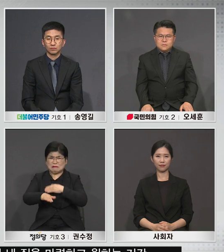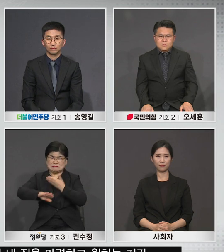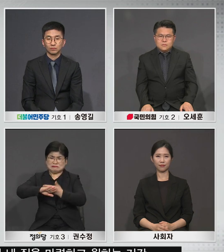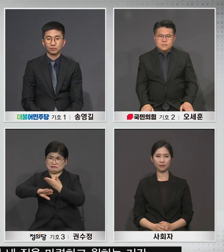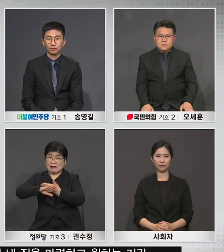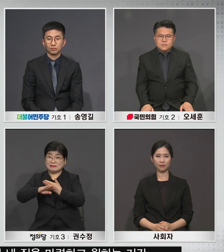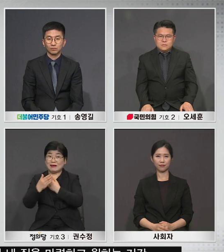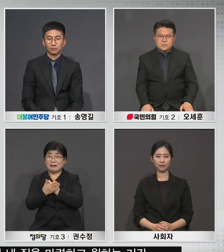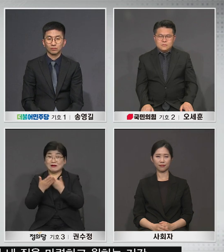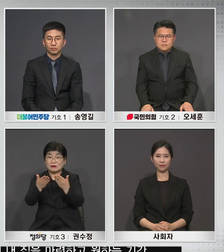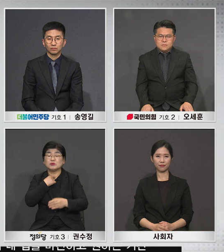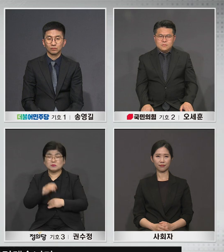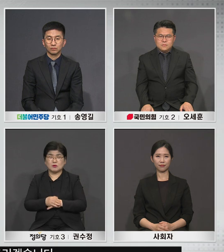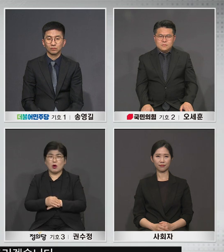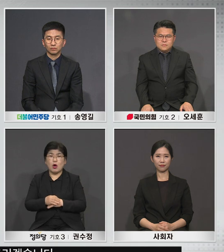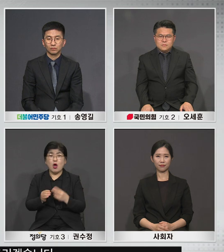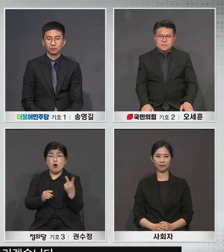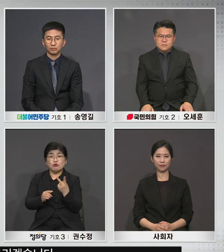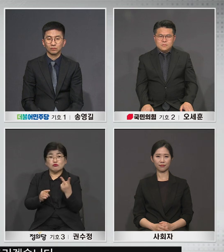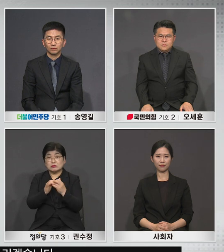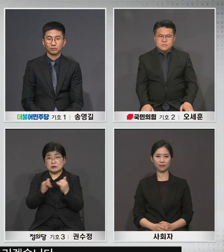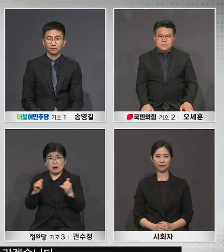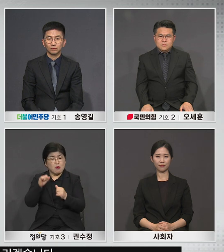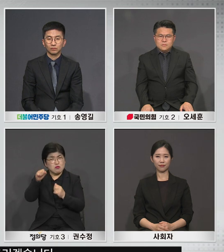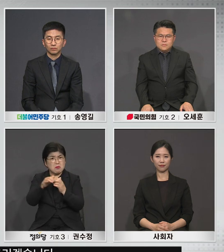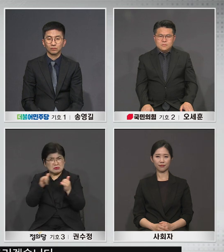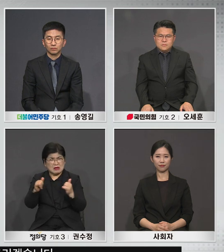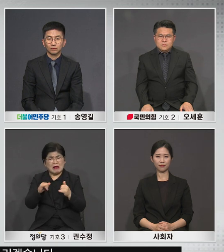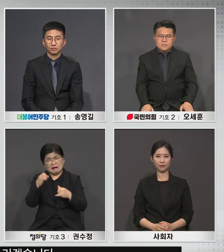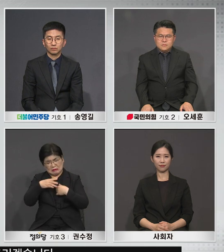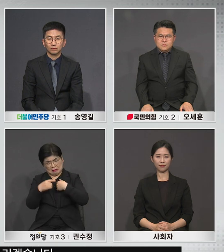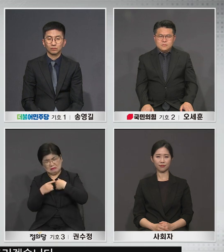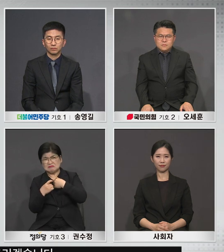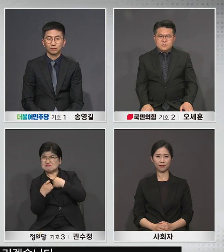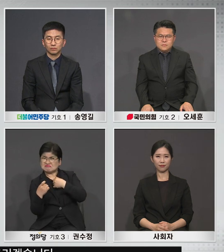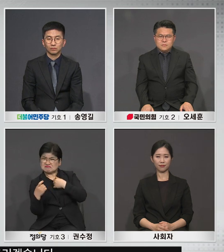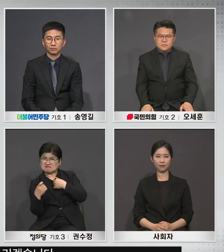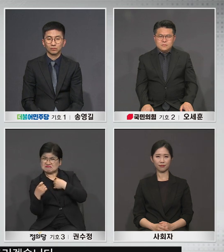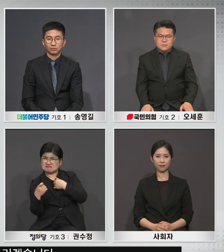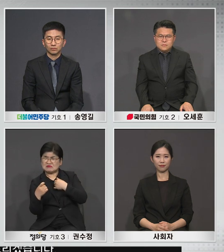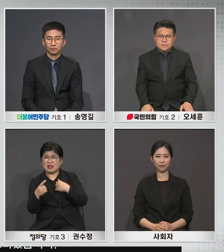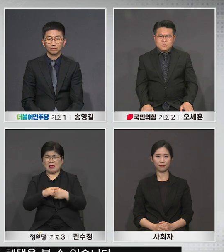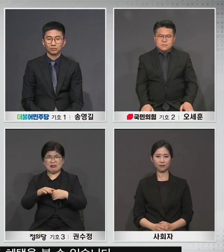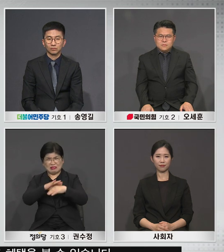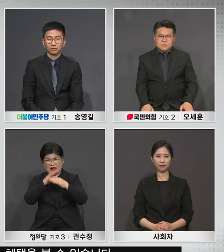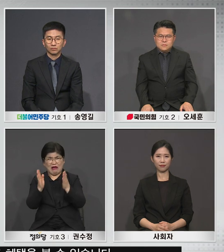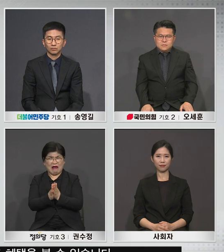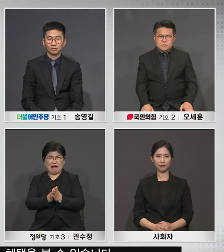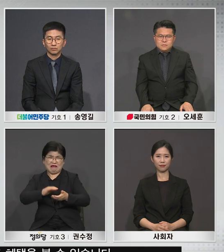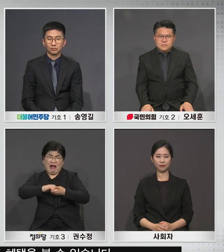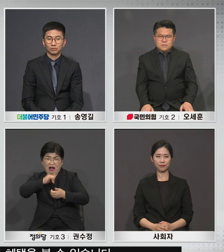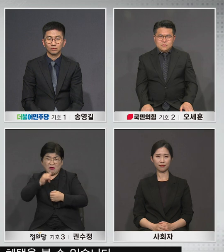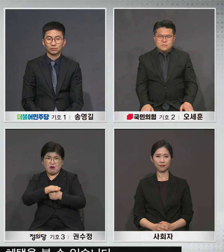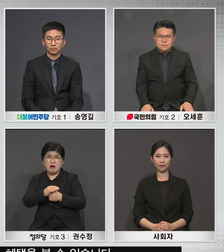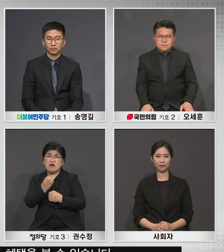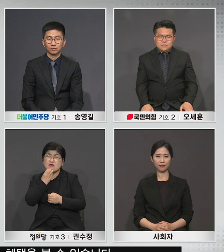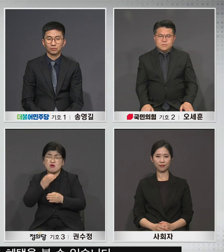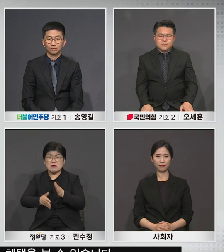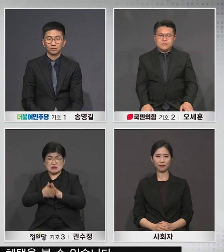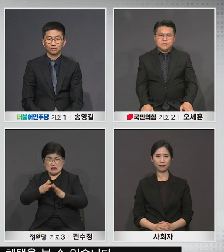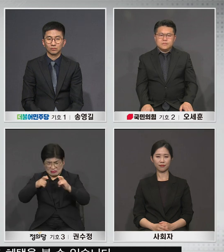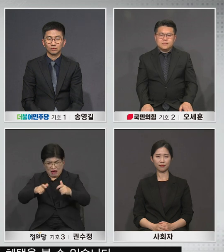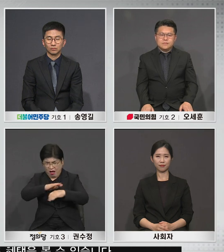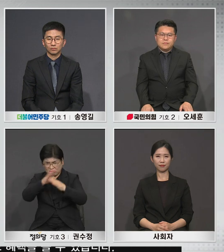오세훈 후보나 송영길 후보께서 외형 중심의 공급 만능주의에 갇혀 계십니다. 서울은 이미 압축도시에 적정